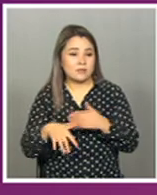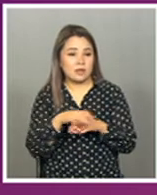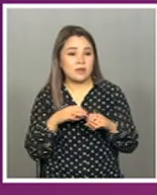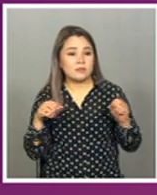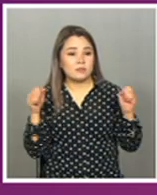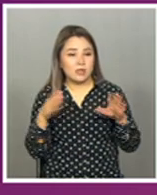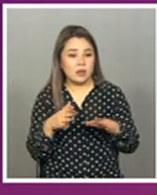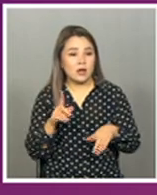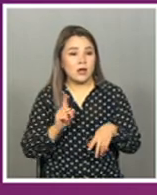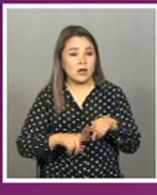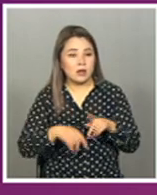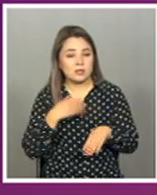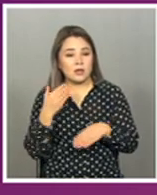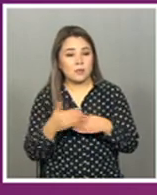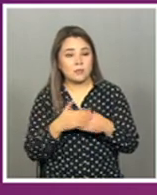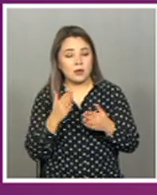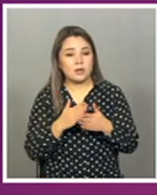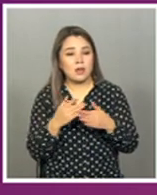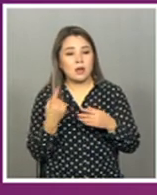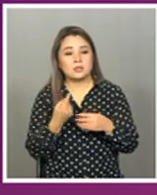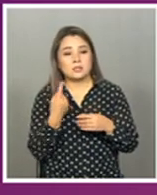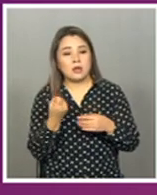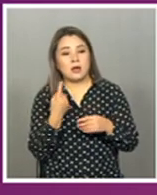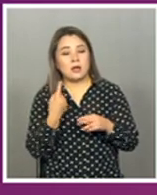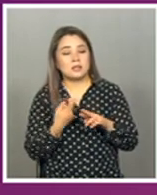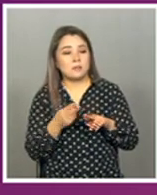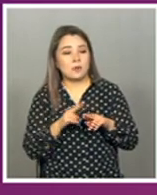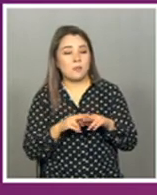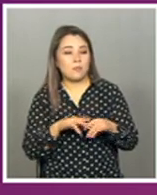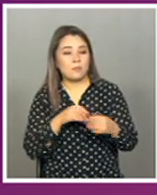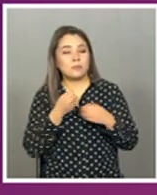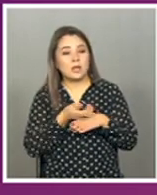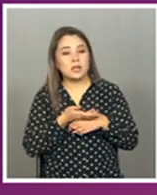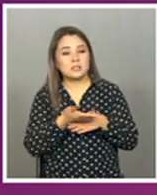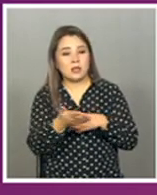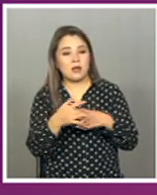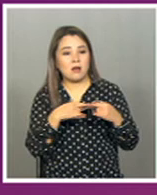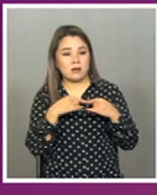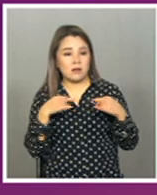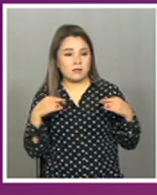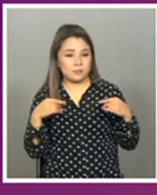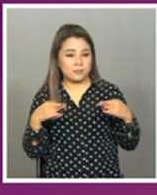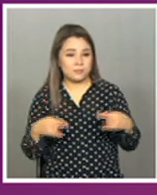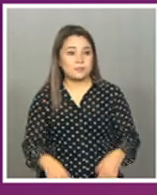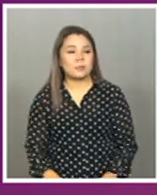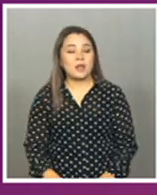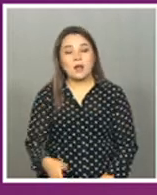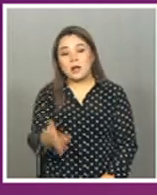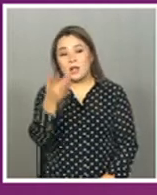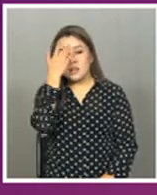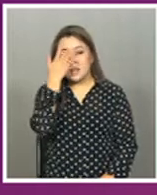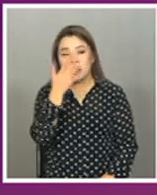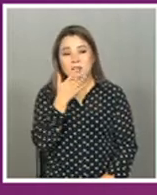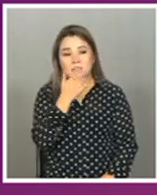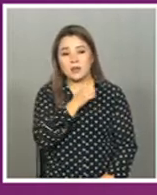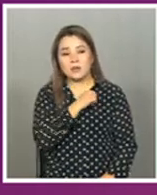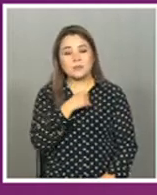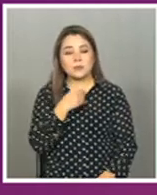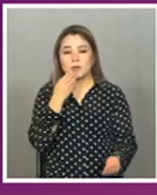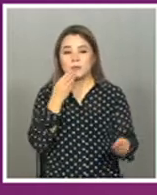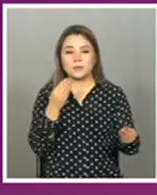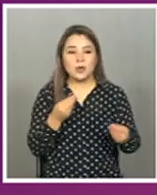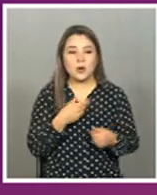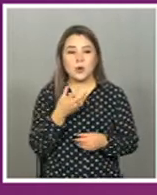родных за одним большим дастарханом. Лето восхитительно теплыми